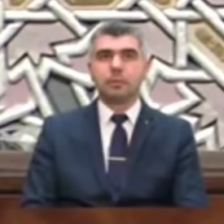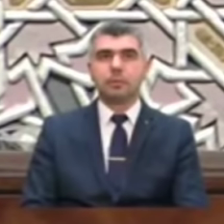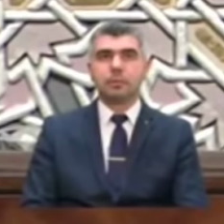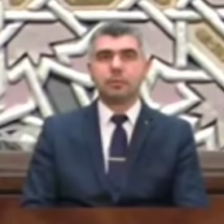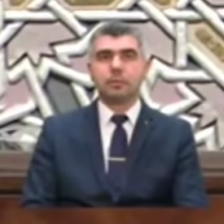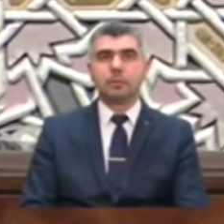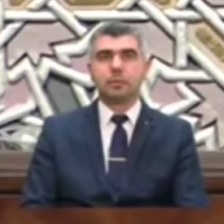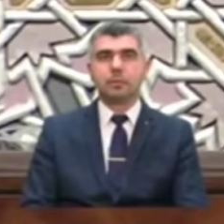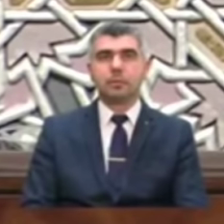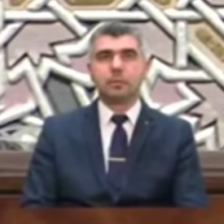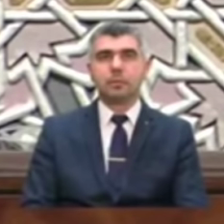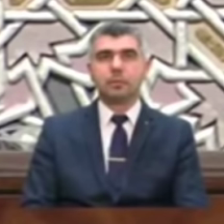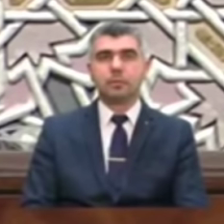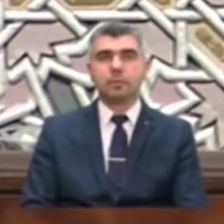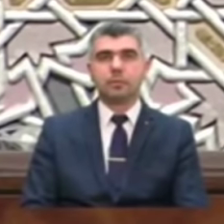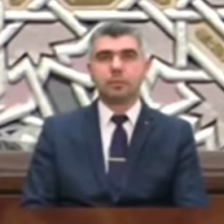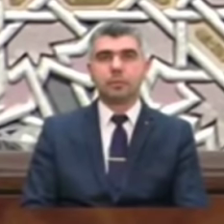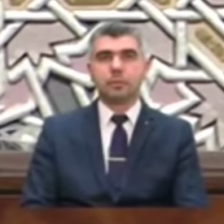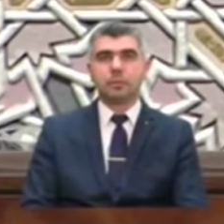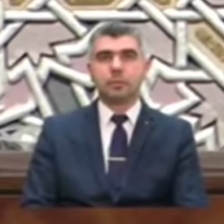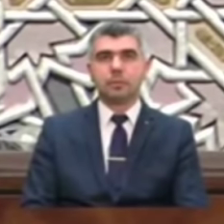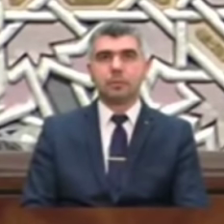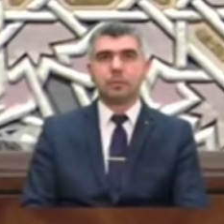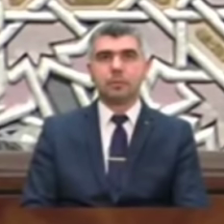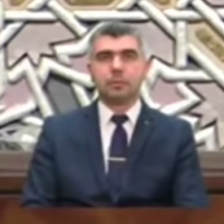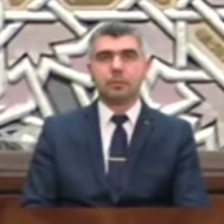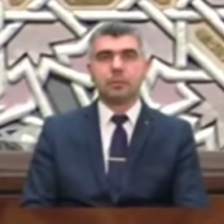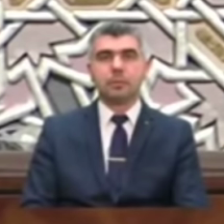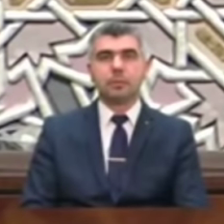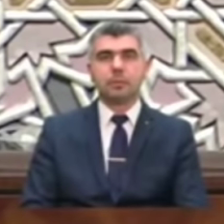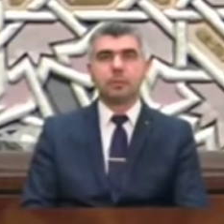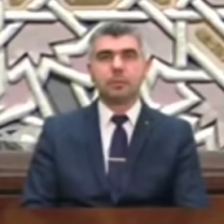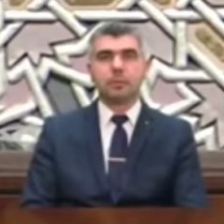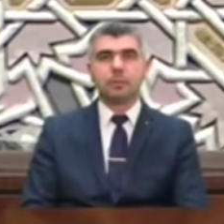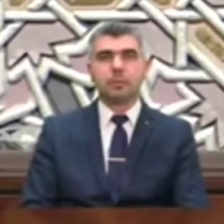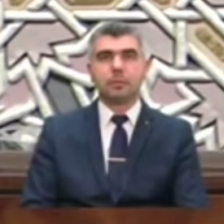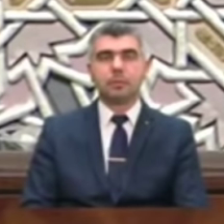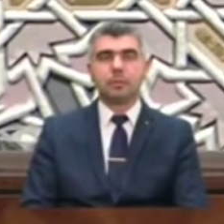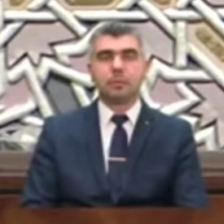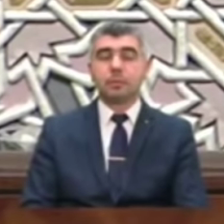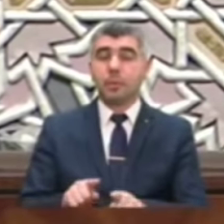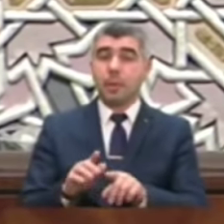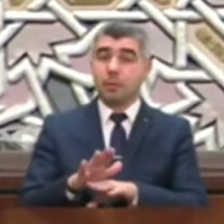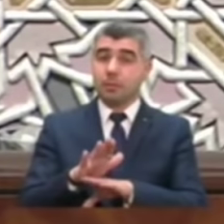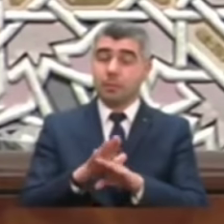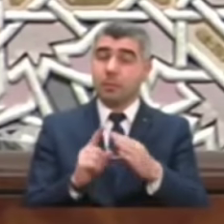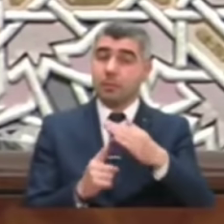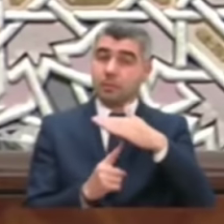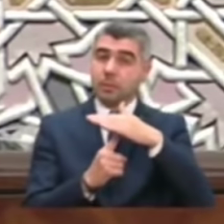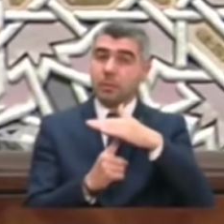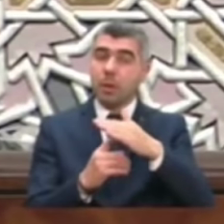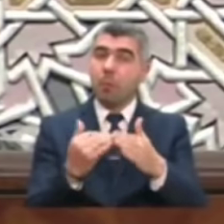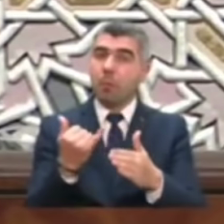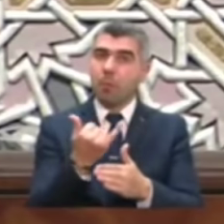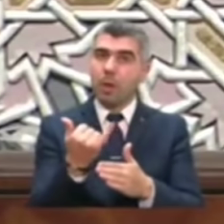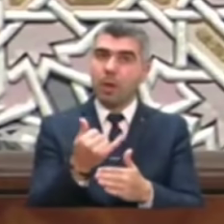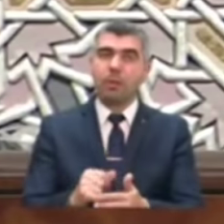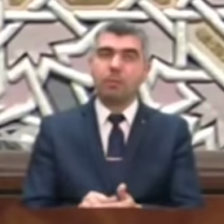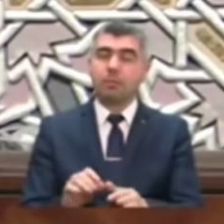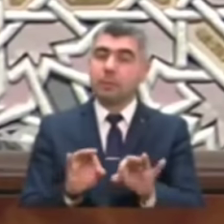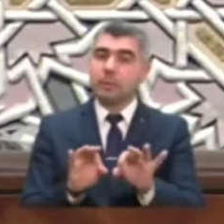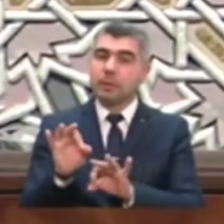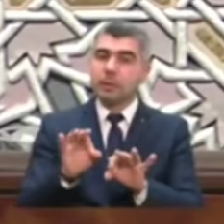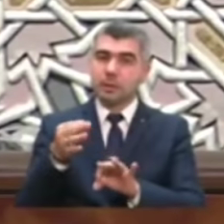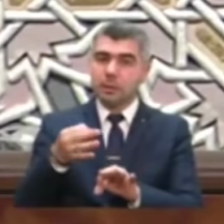سيدات السادة النواب، أنا نعطيك السيد الرئيس دابا. راه خليت شوية المرونة ولكن نقطة النظام دائما في التسيير. الله